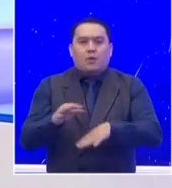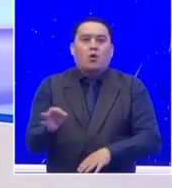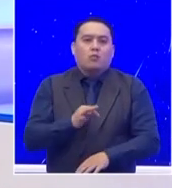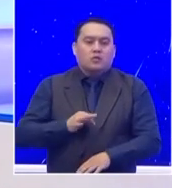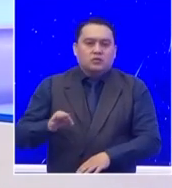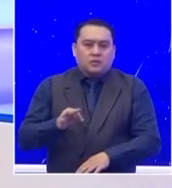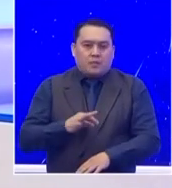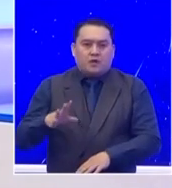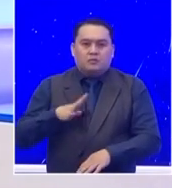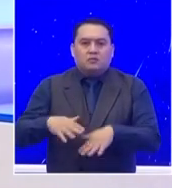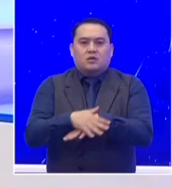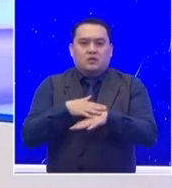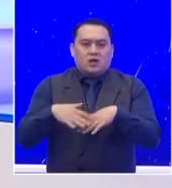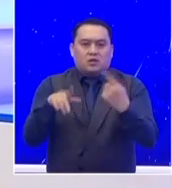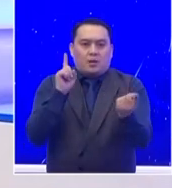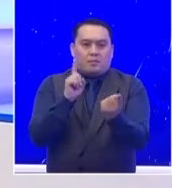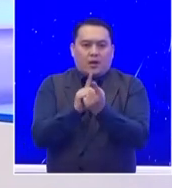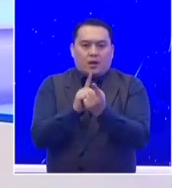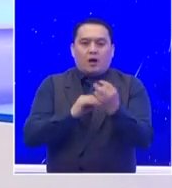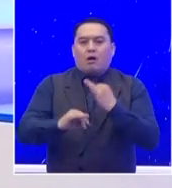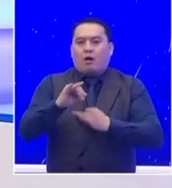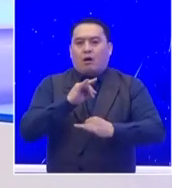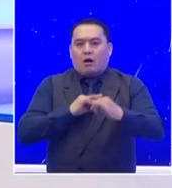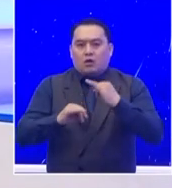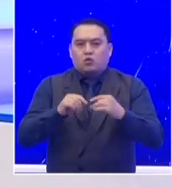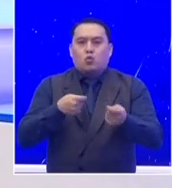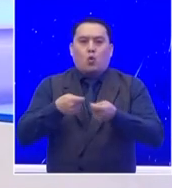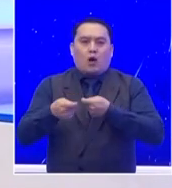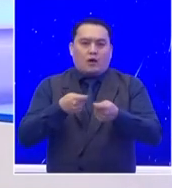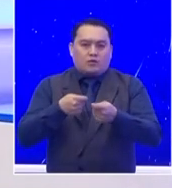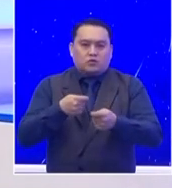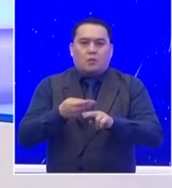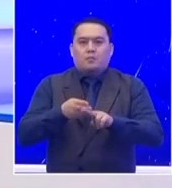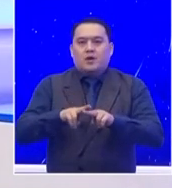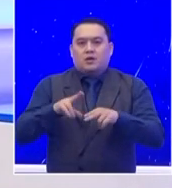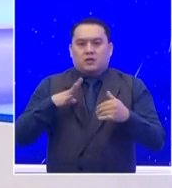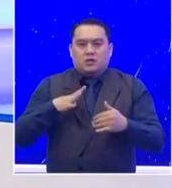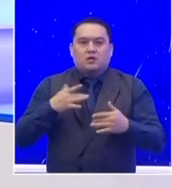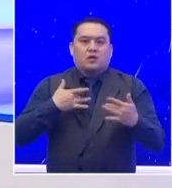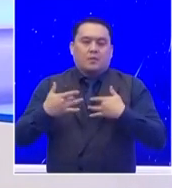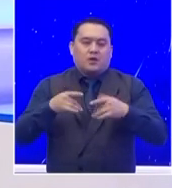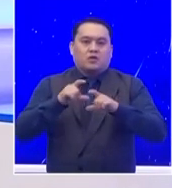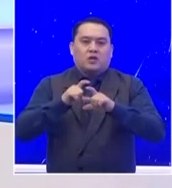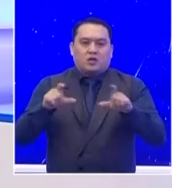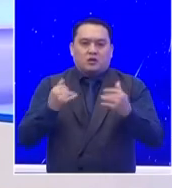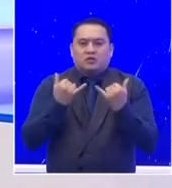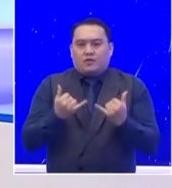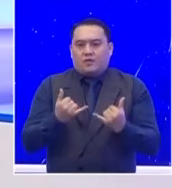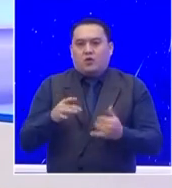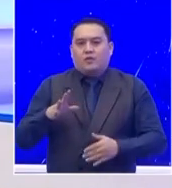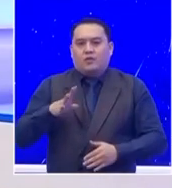области Амандыка Баталова с населением. Открытый диалог власти с народом, который состоялся в драматическом театре